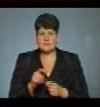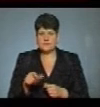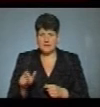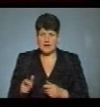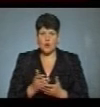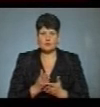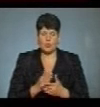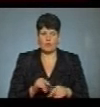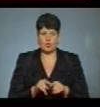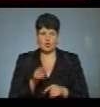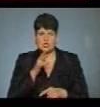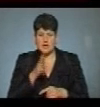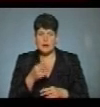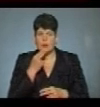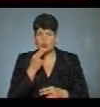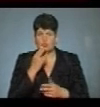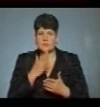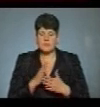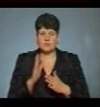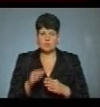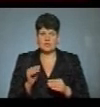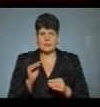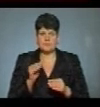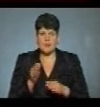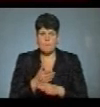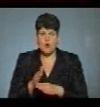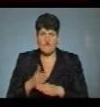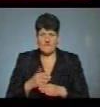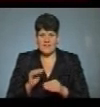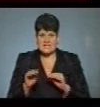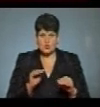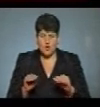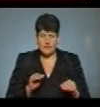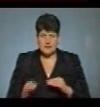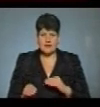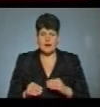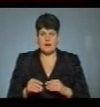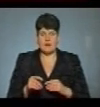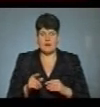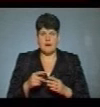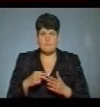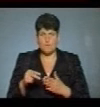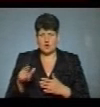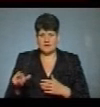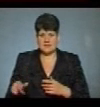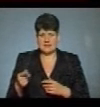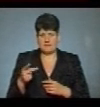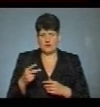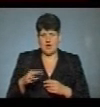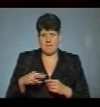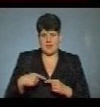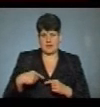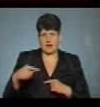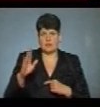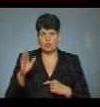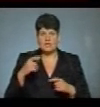обслуговують одночасно. Продукти мають бути фасованими, а покупці мають дотримуватися дистанції 1,5 метра та бути в масках.